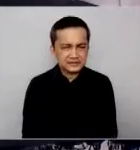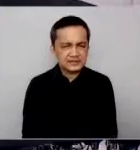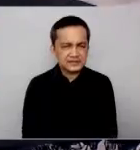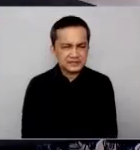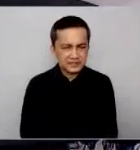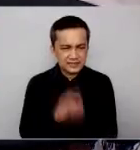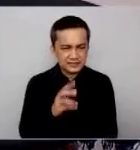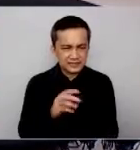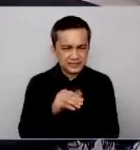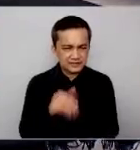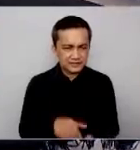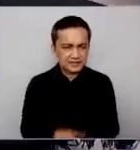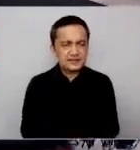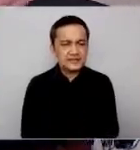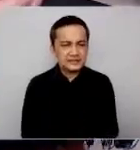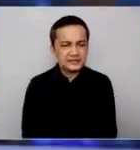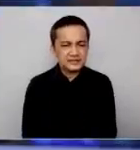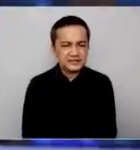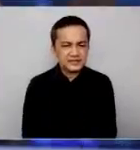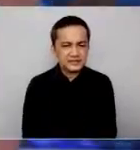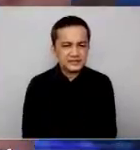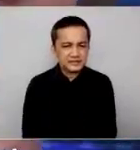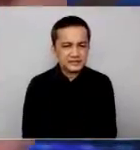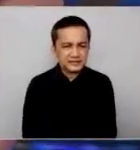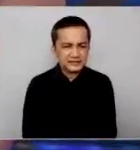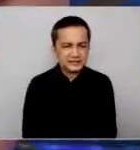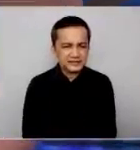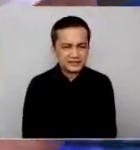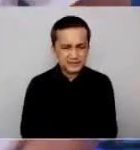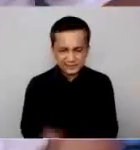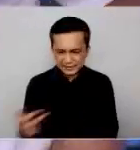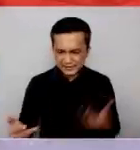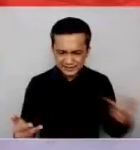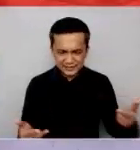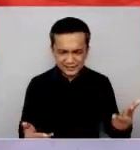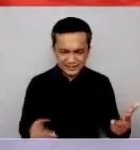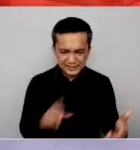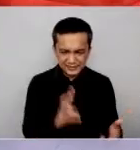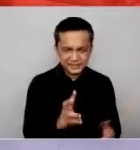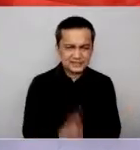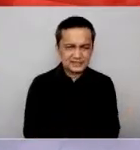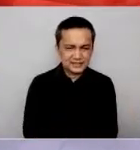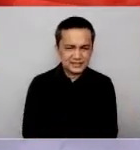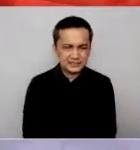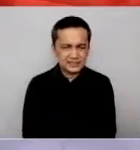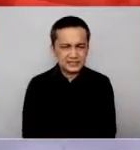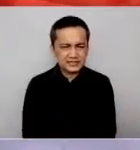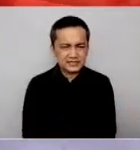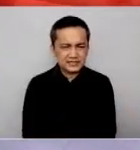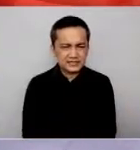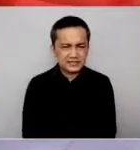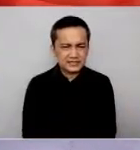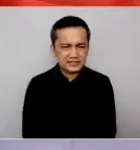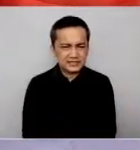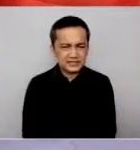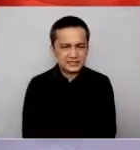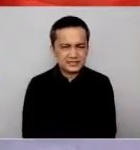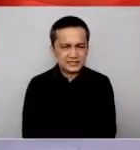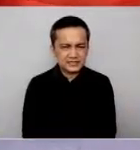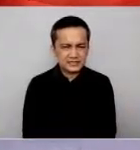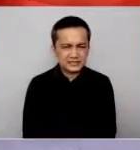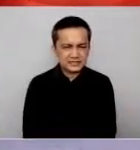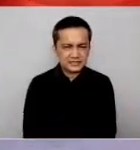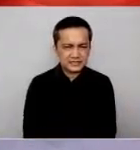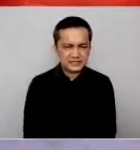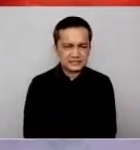pa lang, magbibilang ka pa lang ng 3. Imagine mo, matagal. Okay. Kamisahin mo na yung grupo nila. Okay, 3, tapos 6 in the middle. 363. So, it's